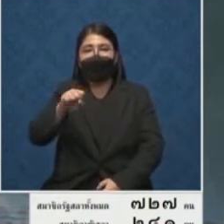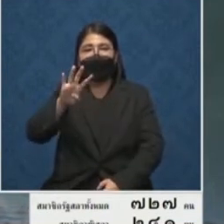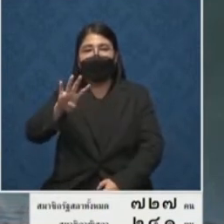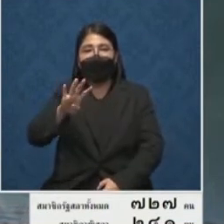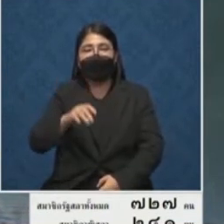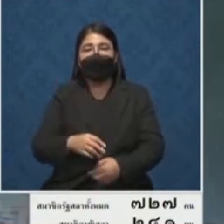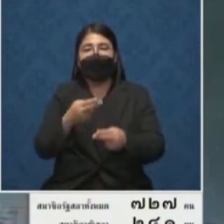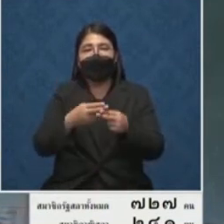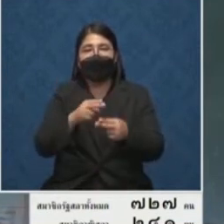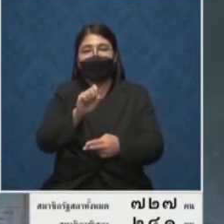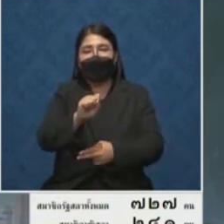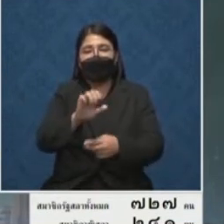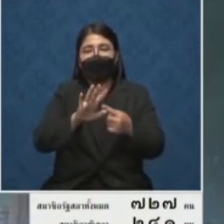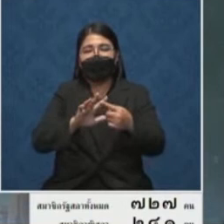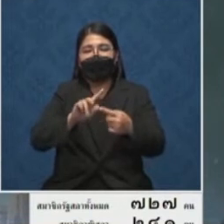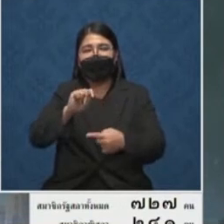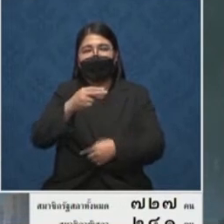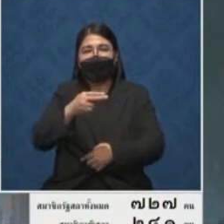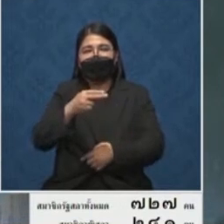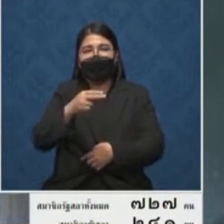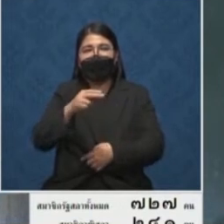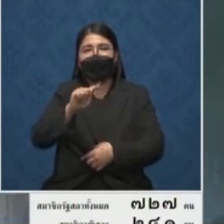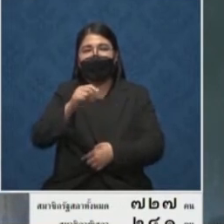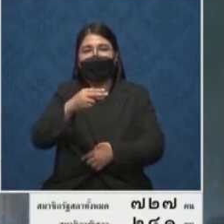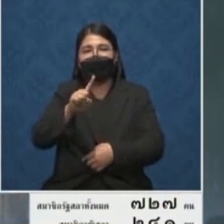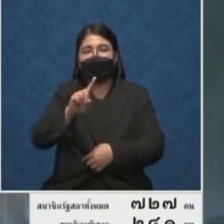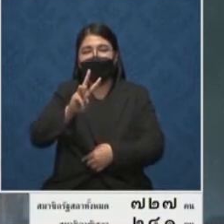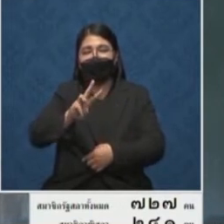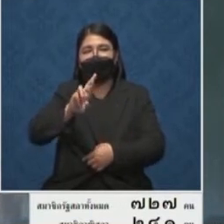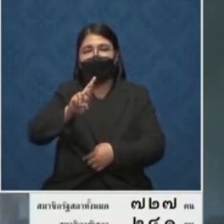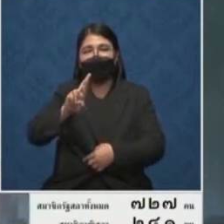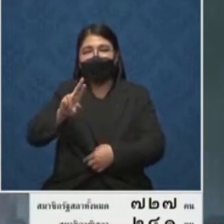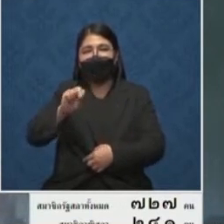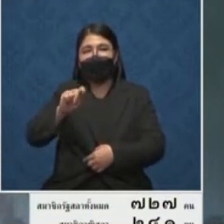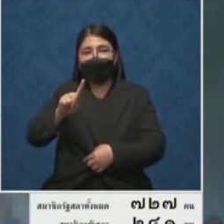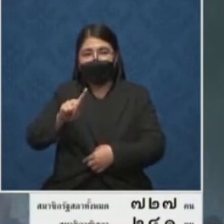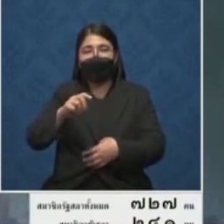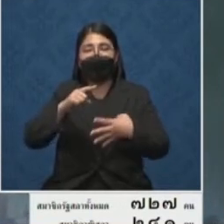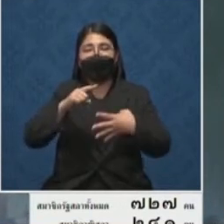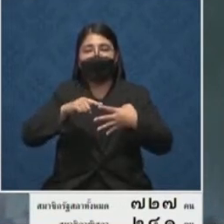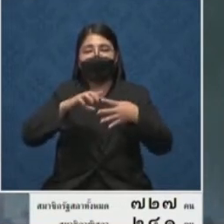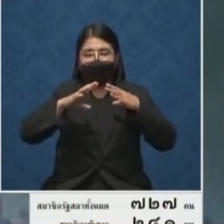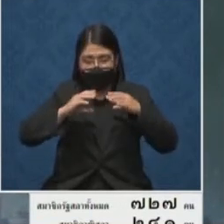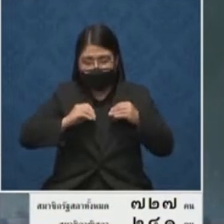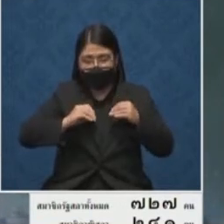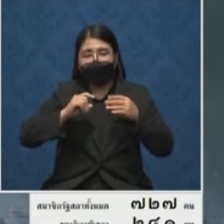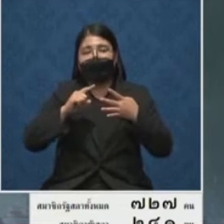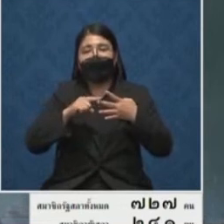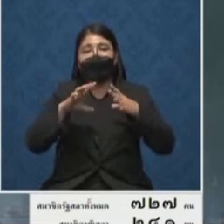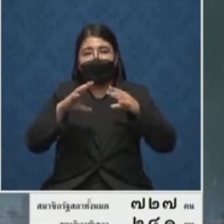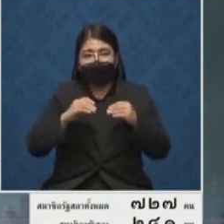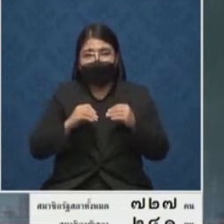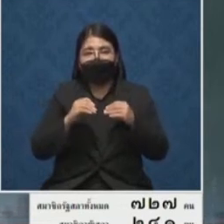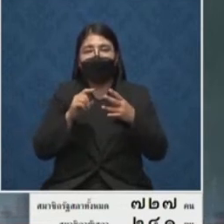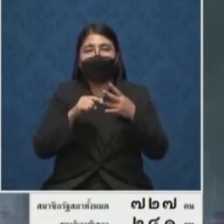614นางสาวสุทธวรรณสุบรรณณอยุธยา 1รับหลักการ